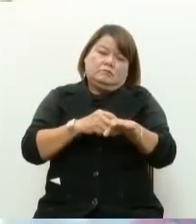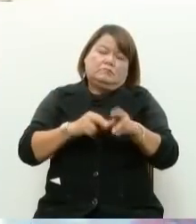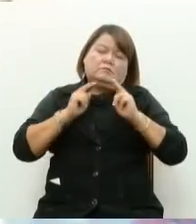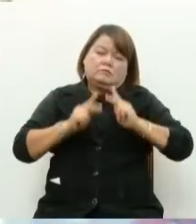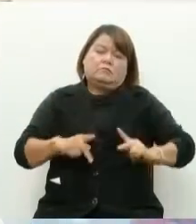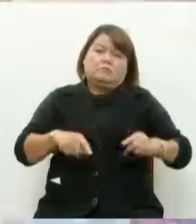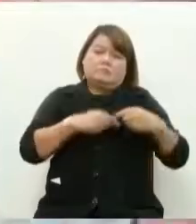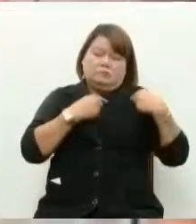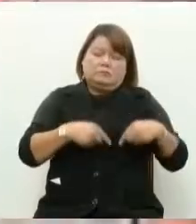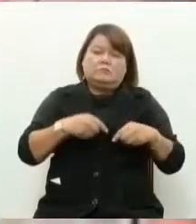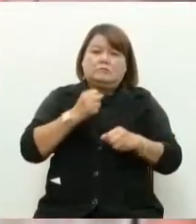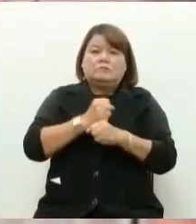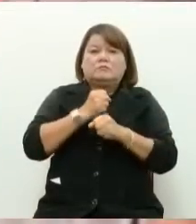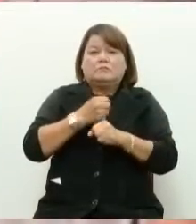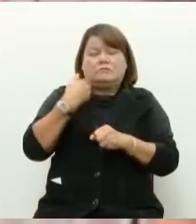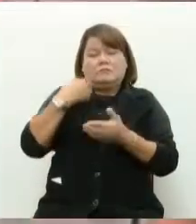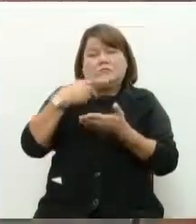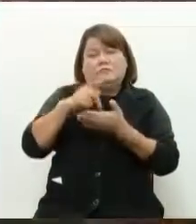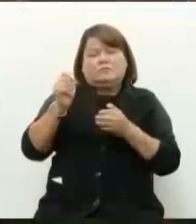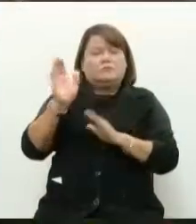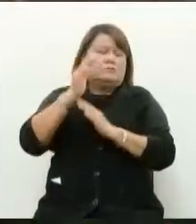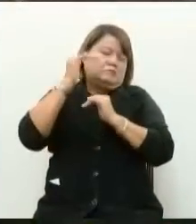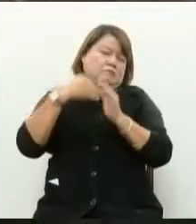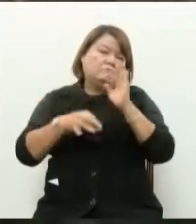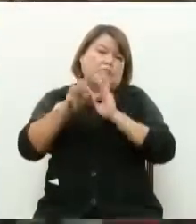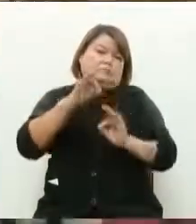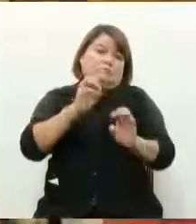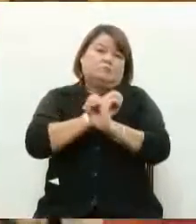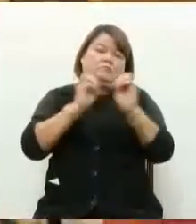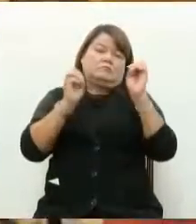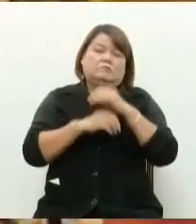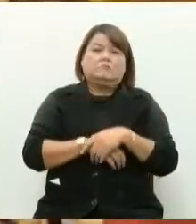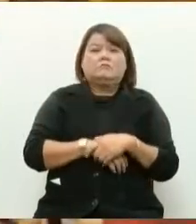านที่เป็นสาธารณประโยชน์โดยไม่หวังผลตอบแทน